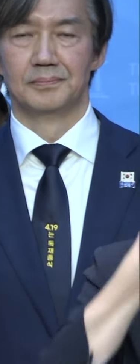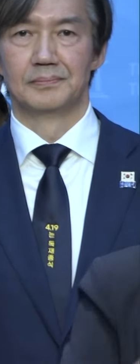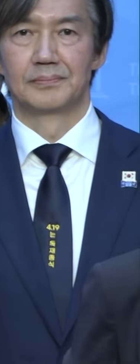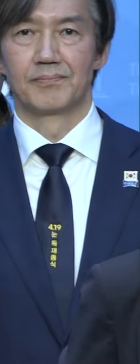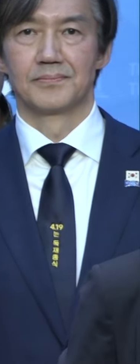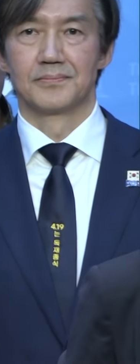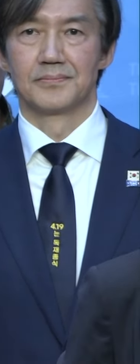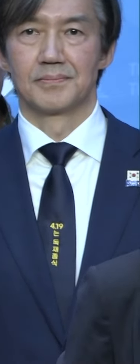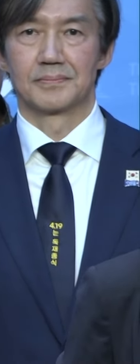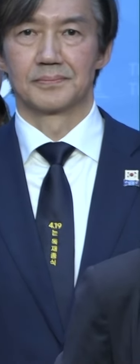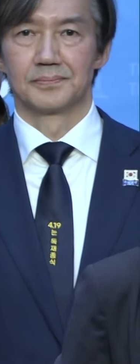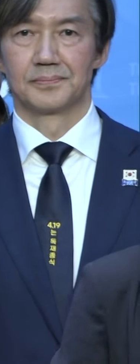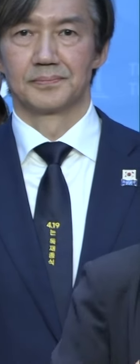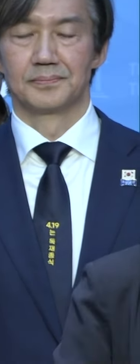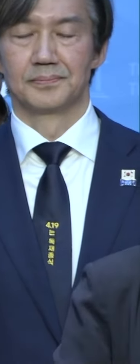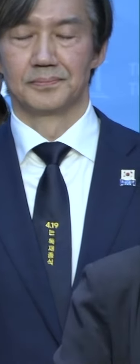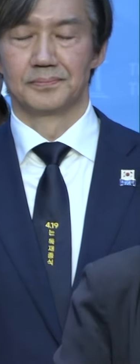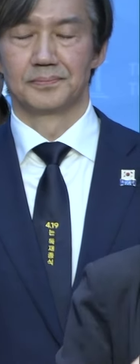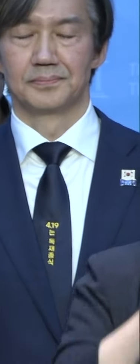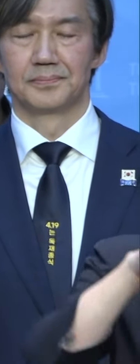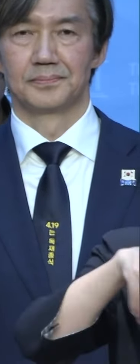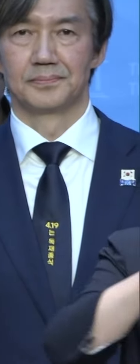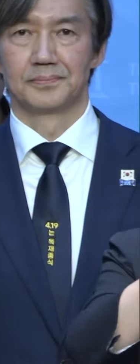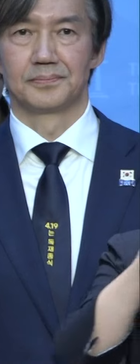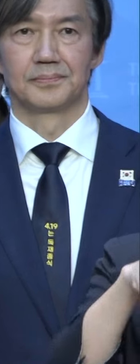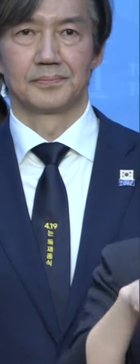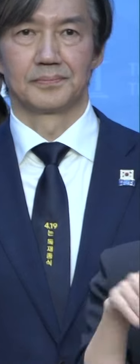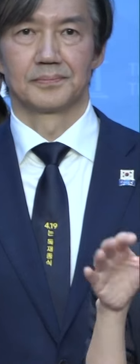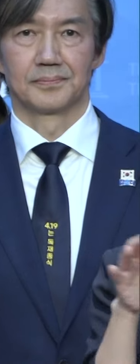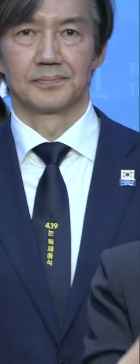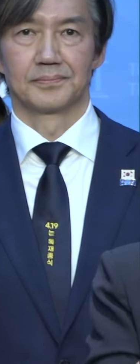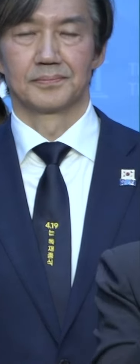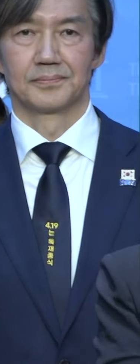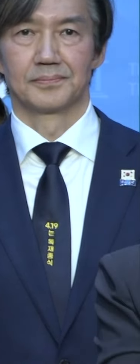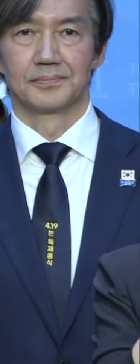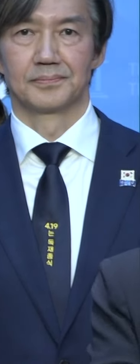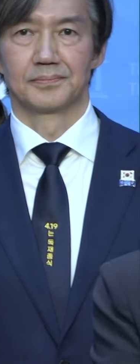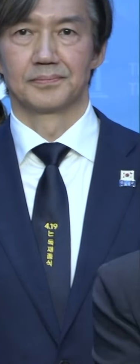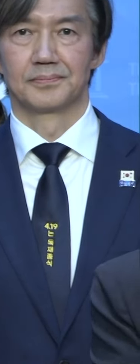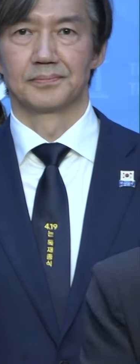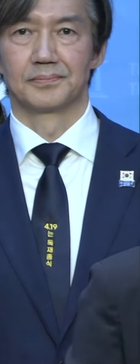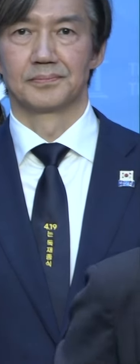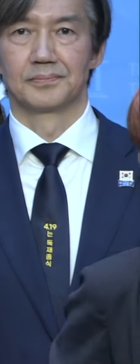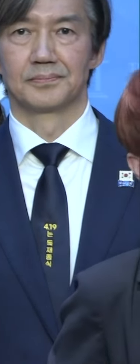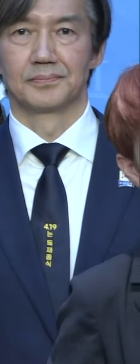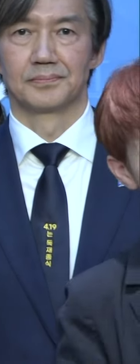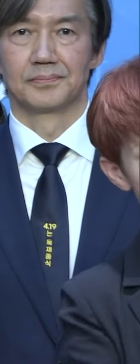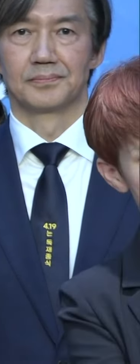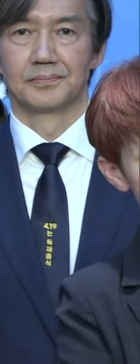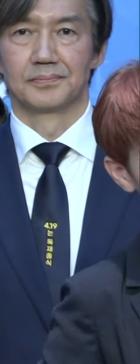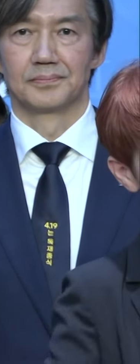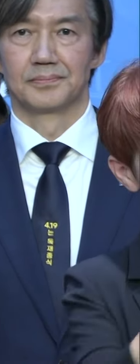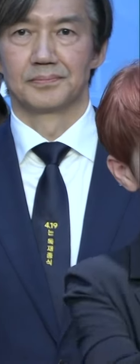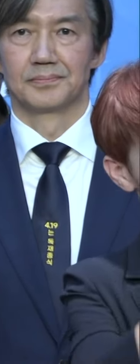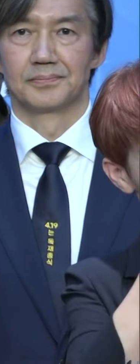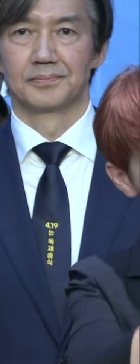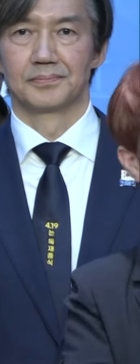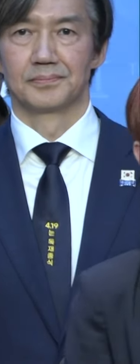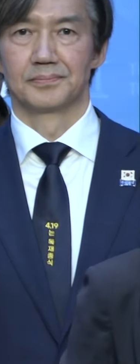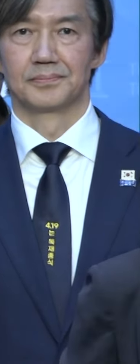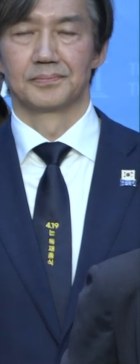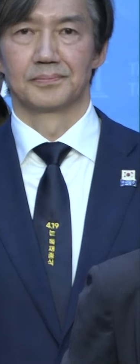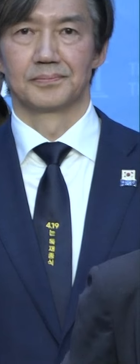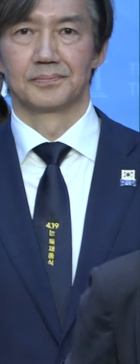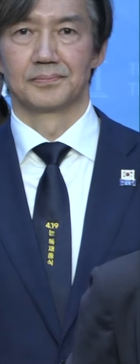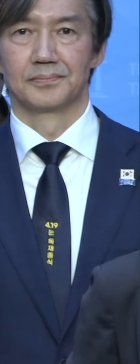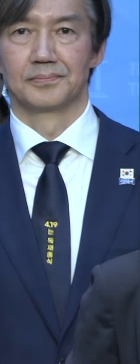있습니다 저는이 우수스 상황이 계속 지속되지 않기 위해서 대통령의 결단을 요구합니다